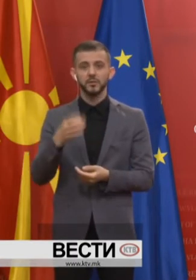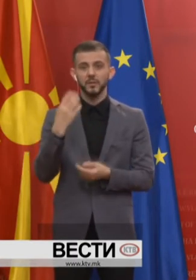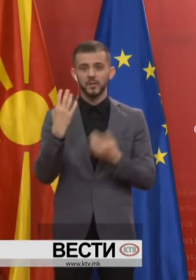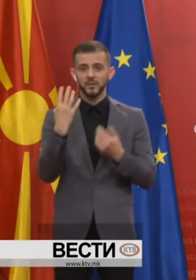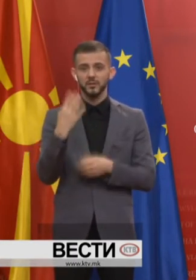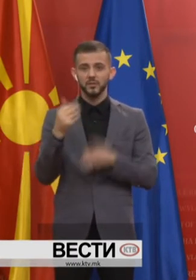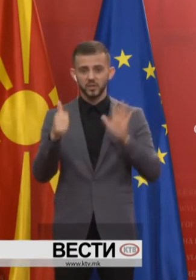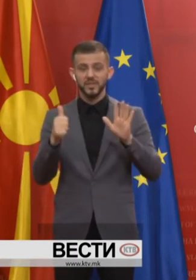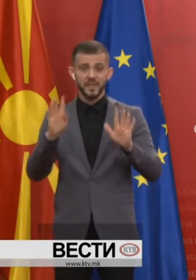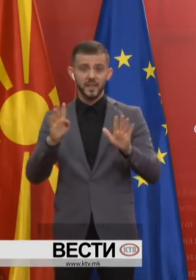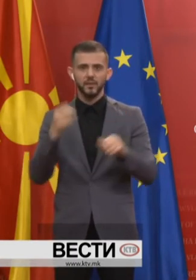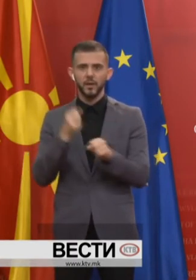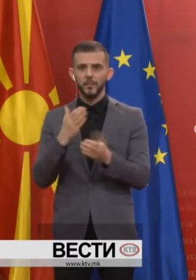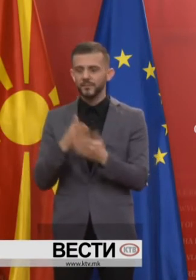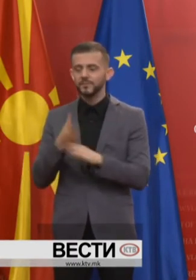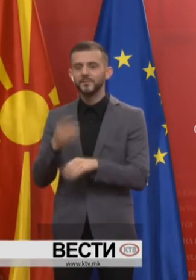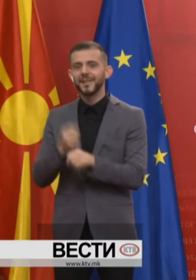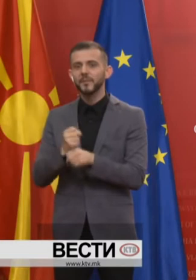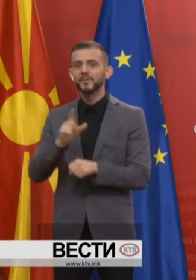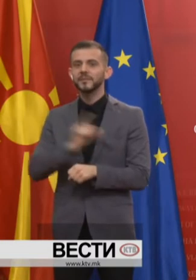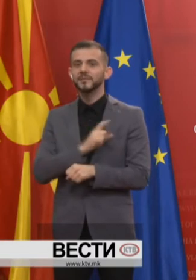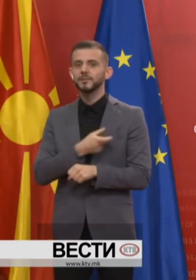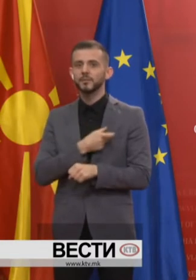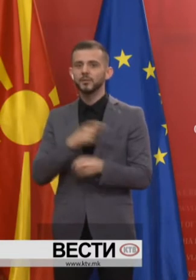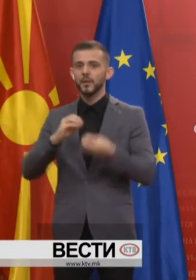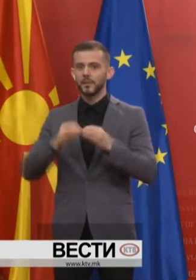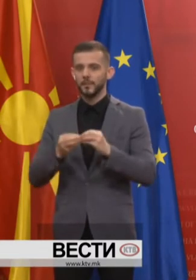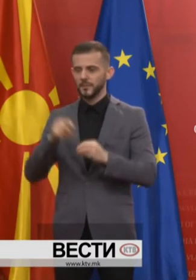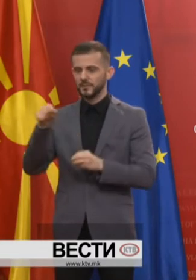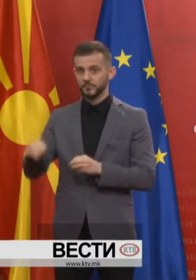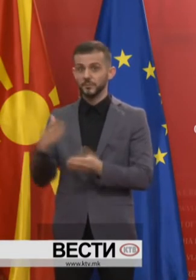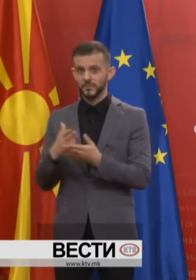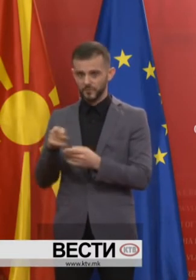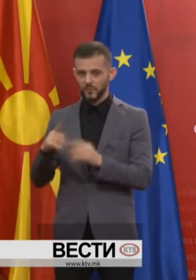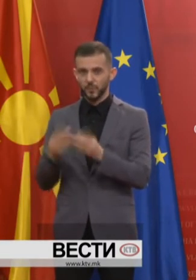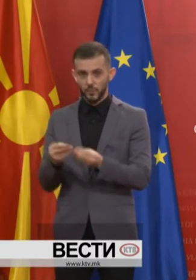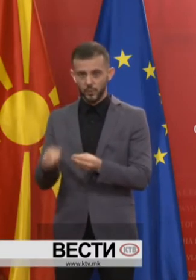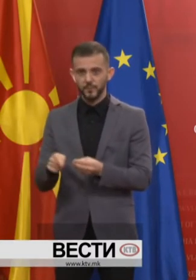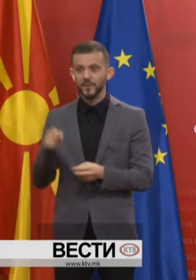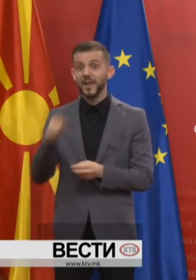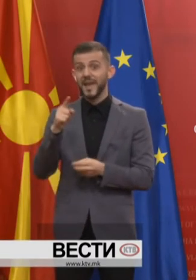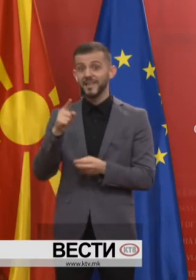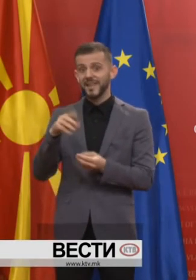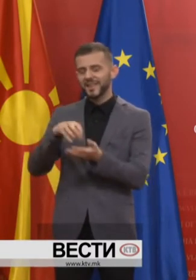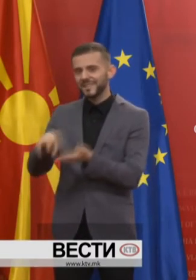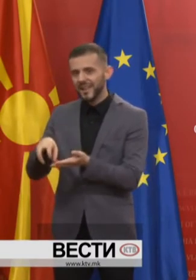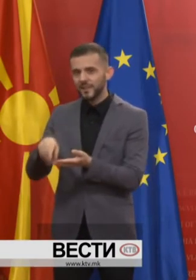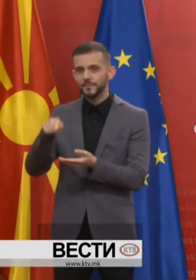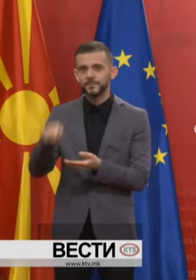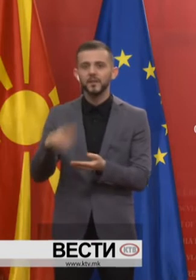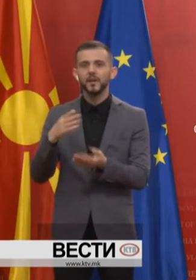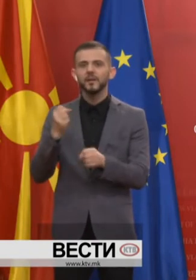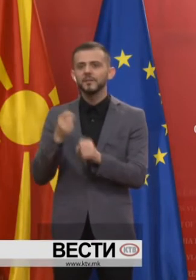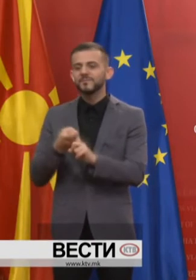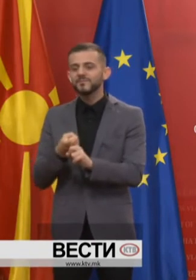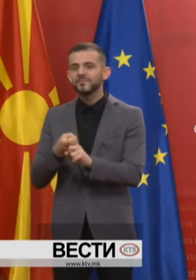26.569 надзори се спроведени од Државниот пазарен инспекторат. Еден поголем дел од овие надзори се однесуваат на